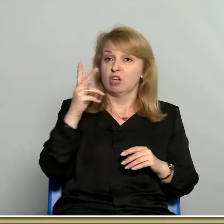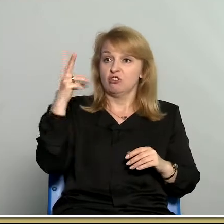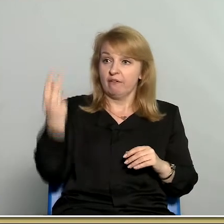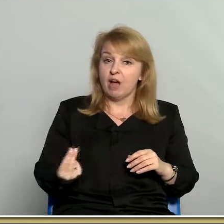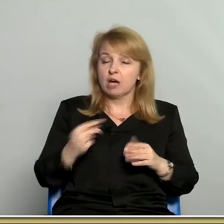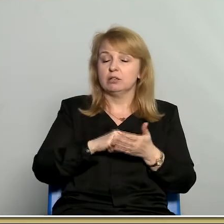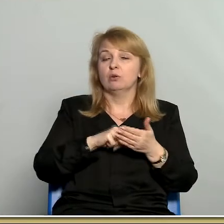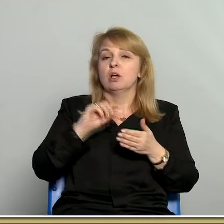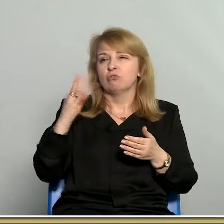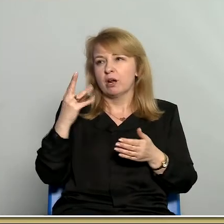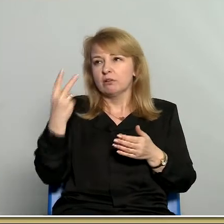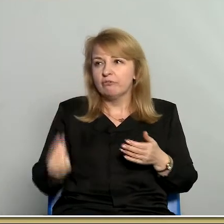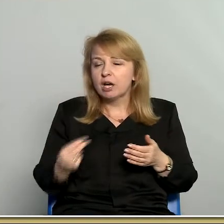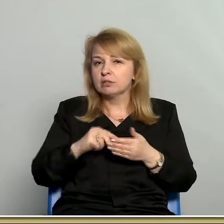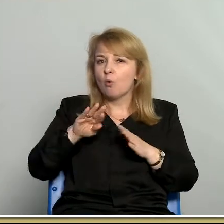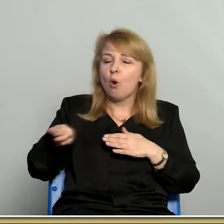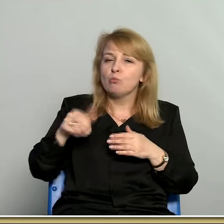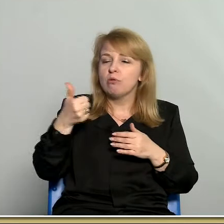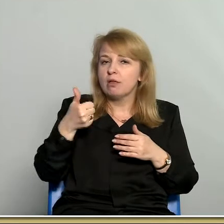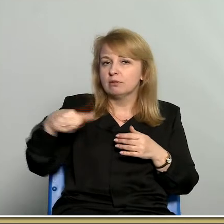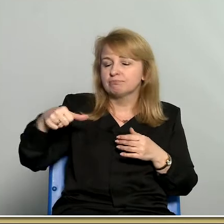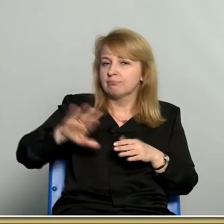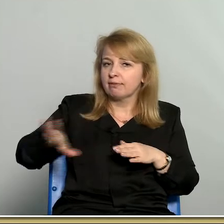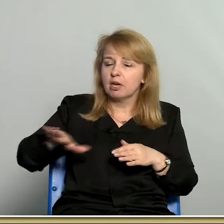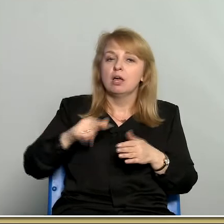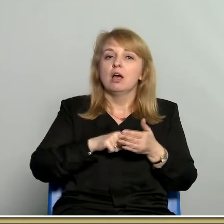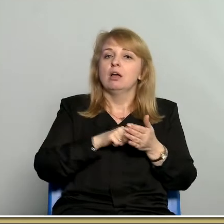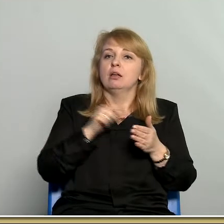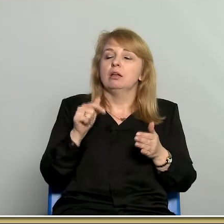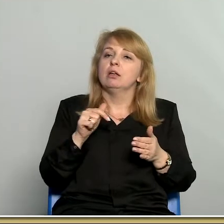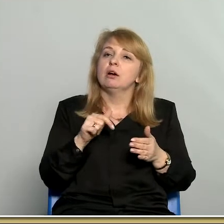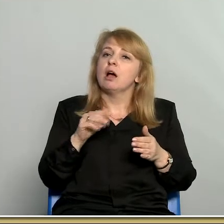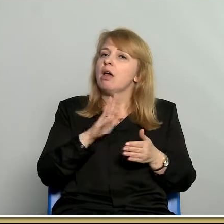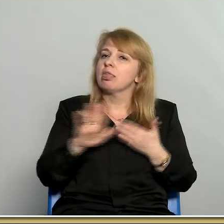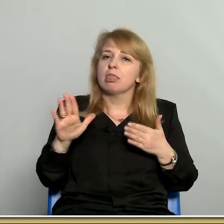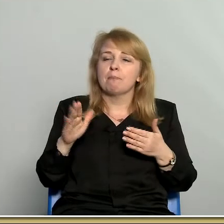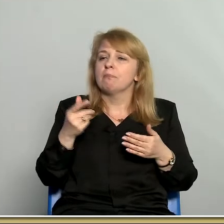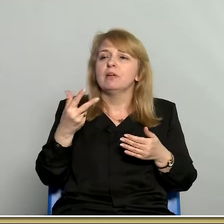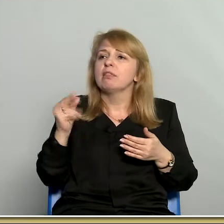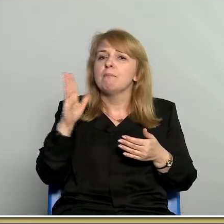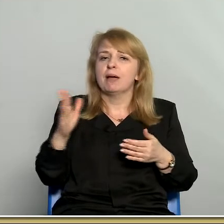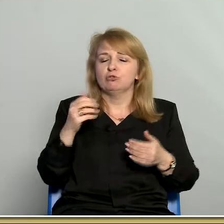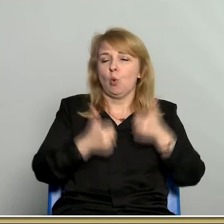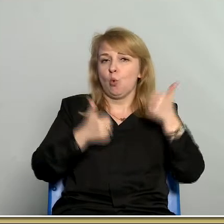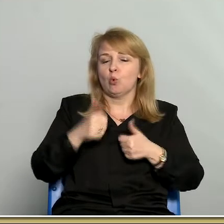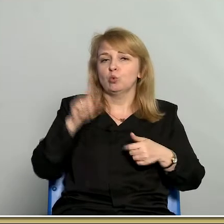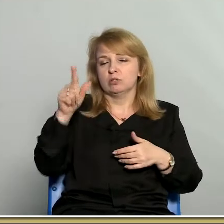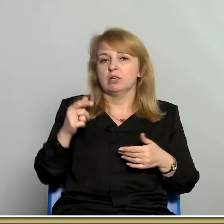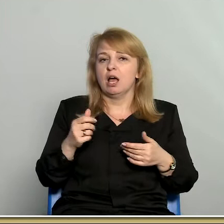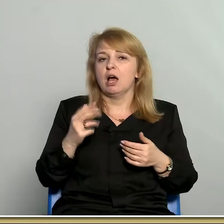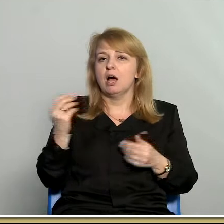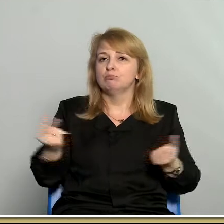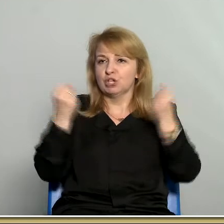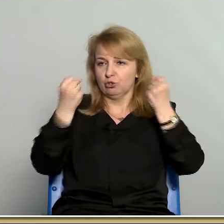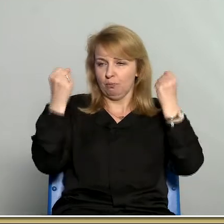w zasadzie w czwartym kwartale, poza jednym działaniem nie będzie konkursów dotyczących przedsiębiorców. Przynajmniej na tym etapie dzisiaj.